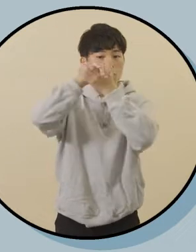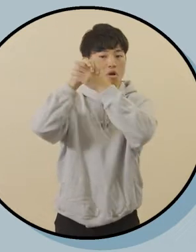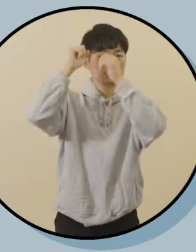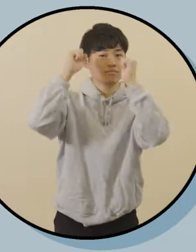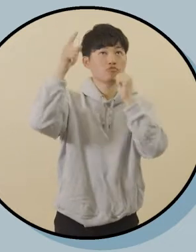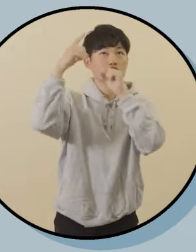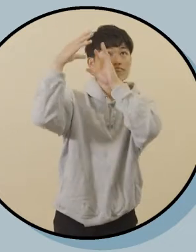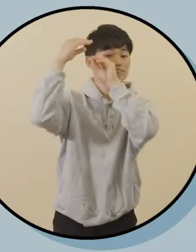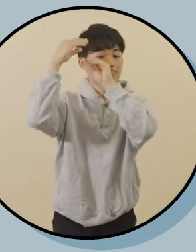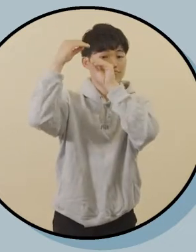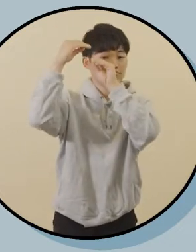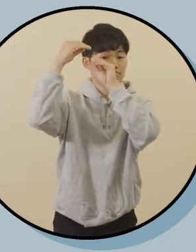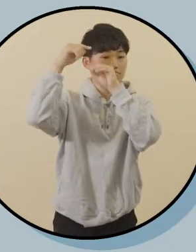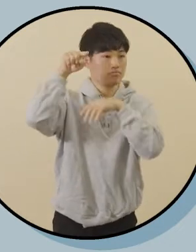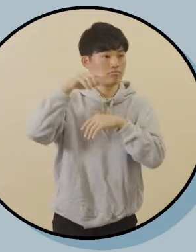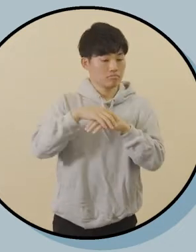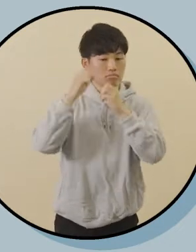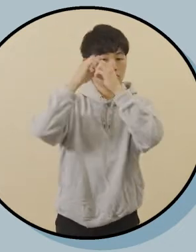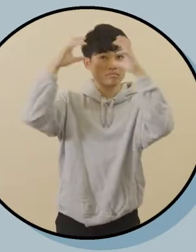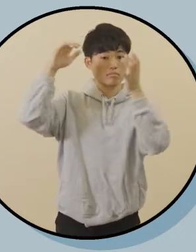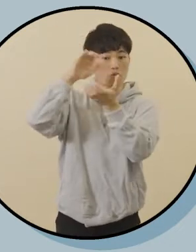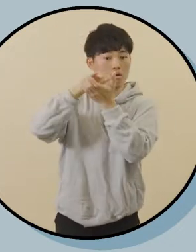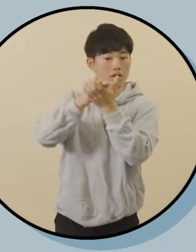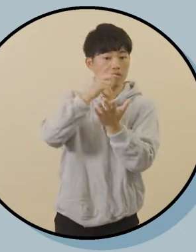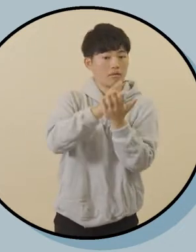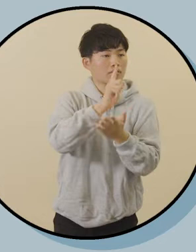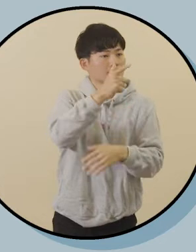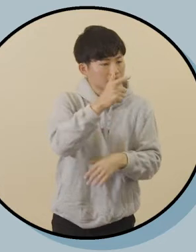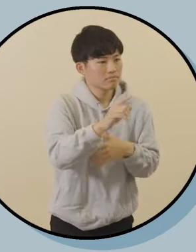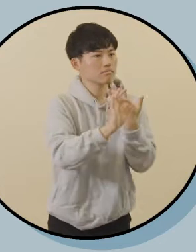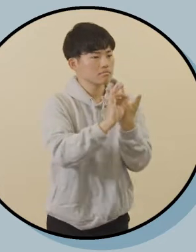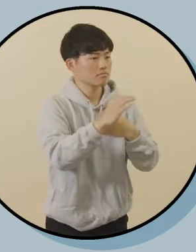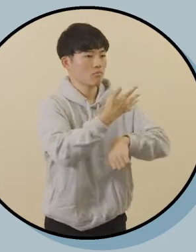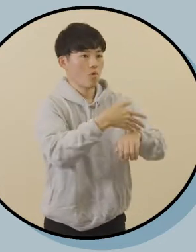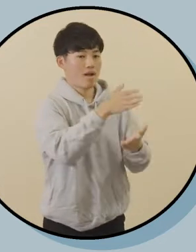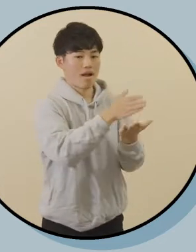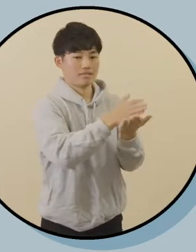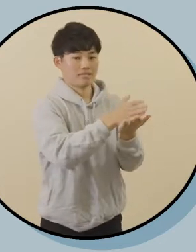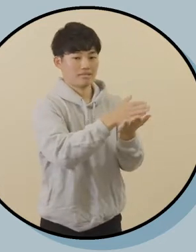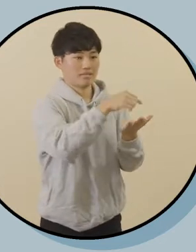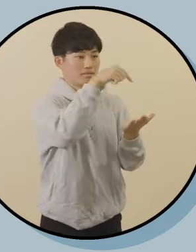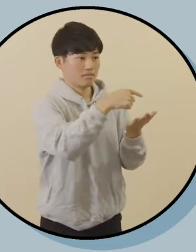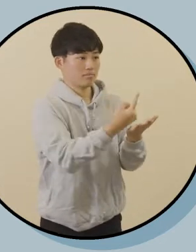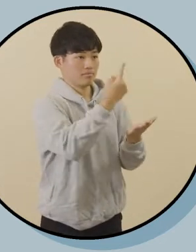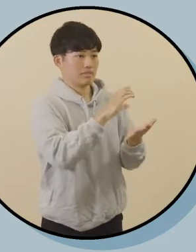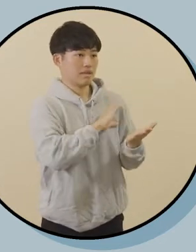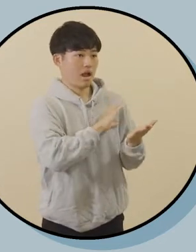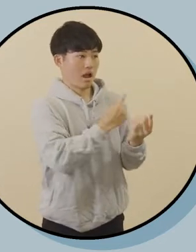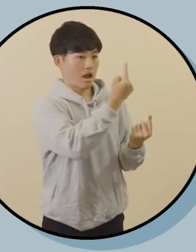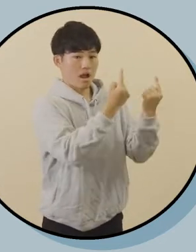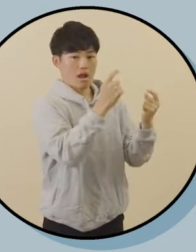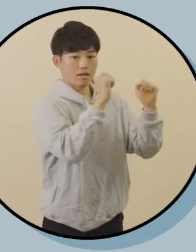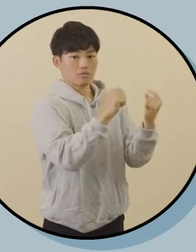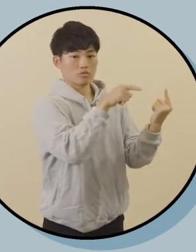がいて、なんかその友達とよく話していたとか、あとはまあその想像上の友達だけじゃなくても、例えば物